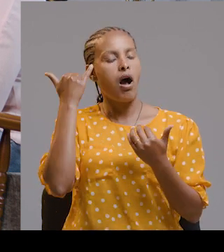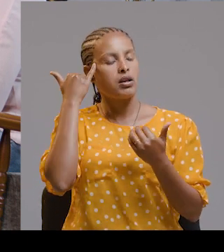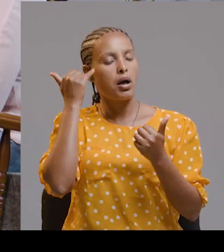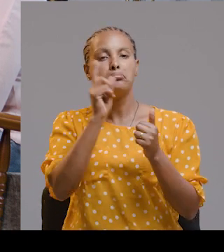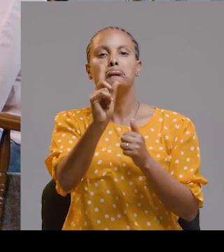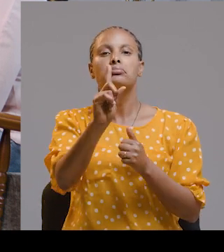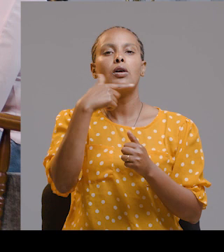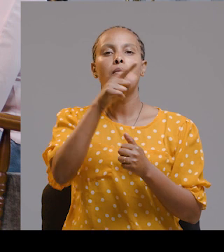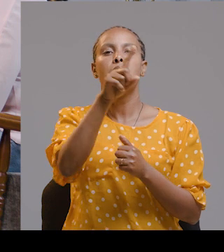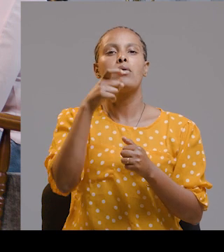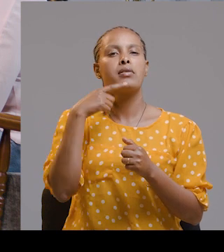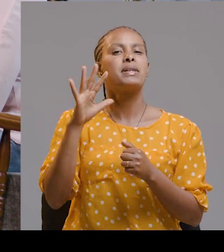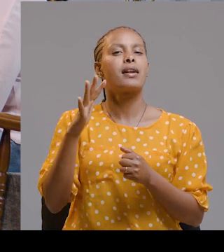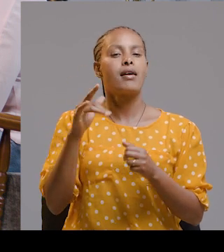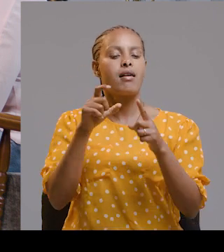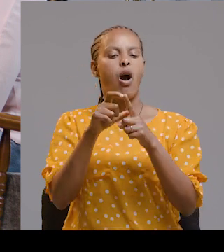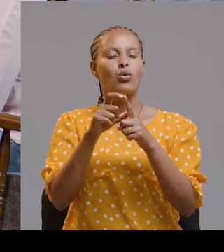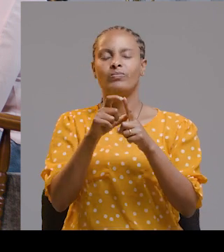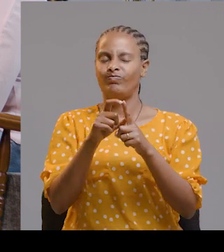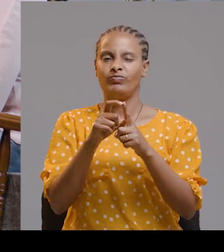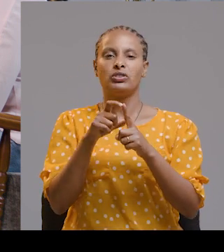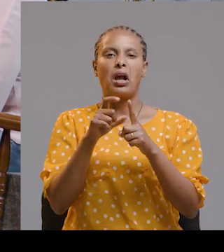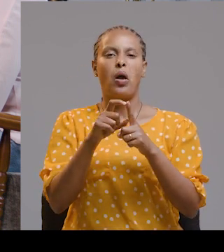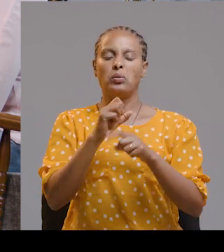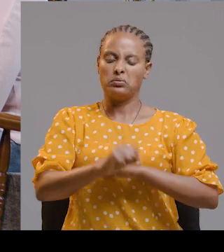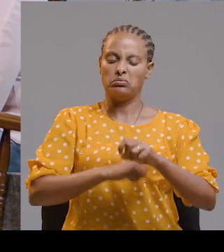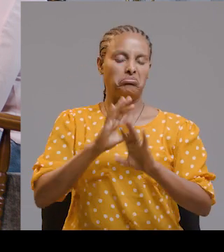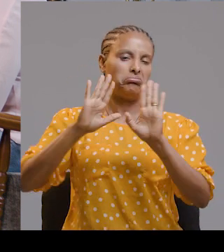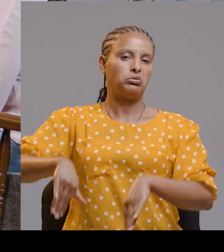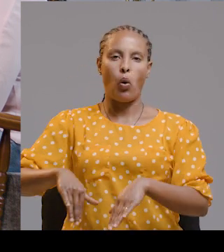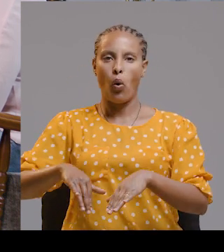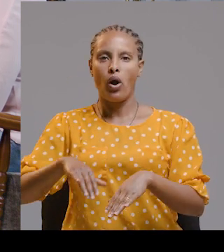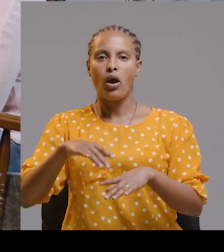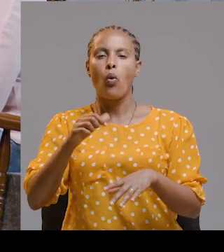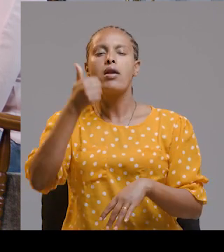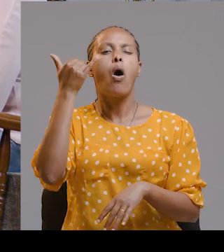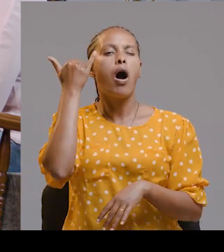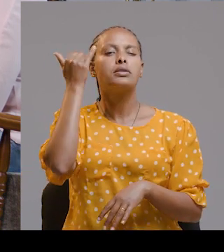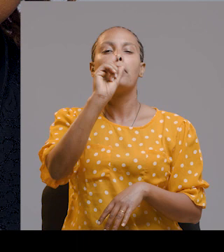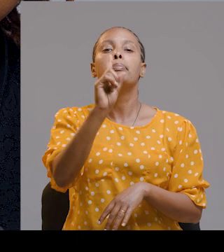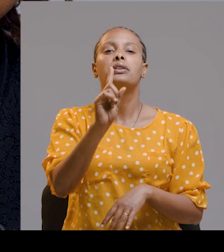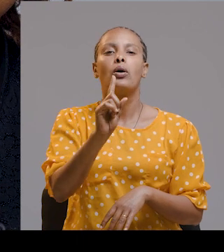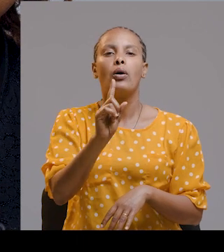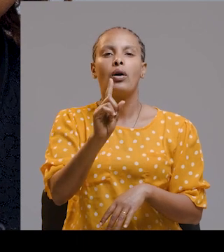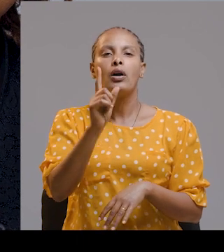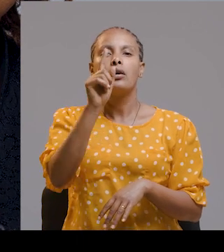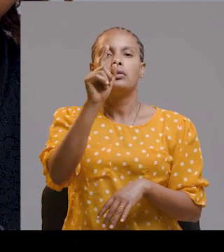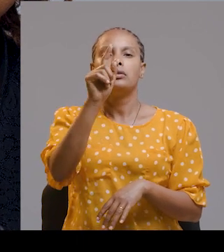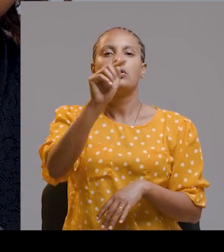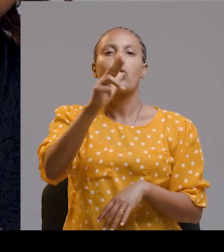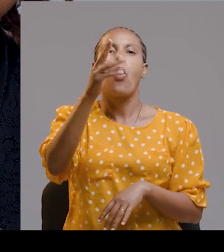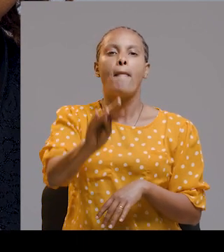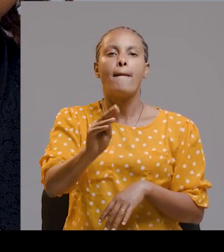حساب مندنو میلی مسلینال که کالویل لحشن کنم یک باو که میست جرب ال حساب مندنو اینگی تروما